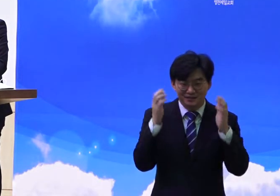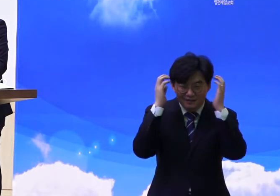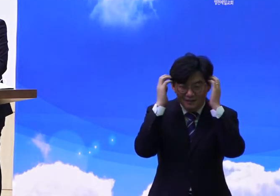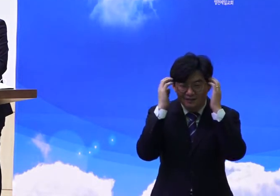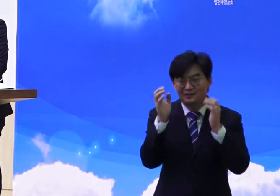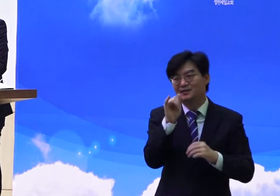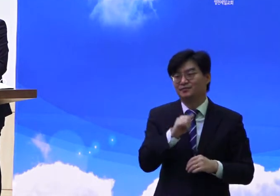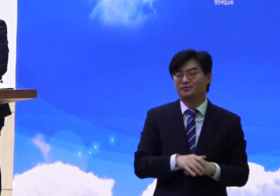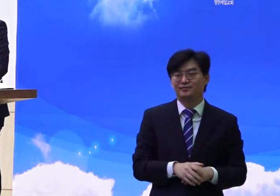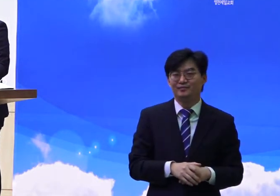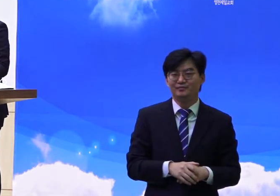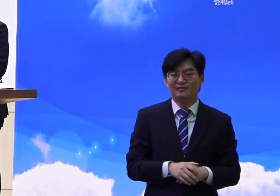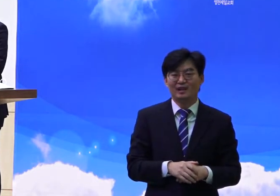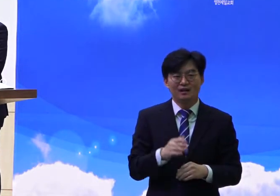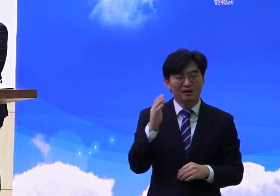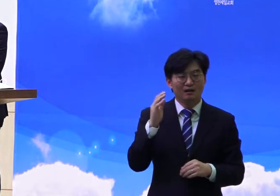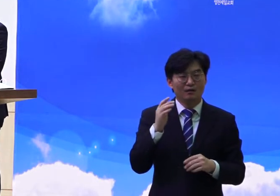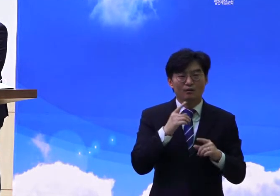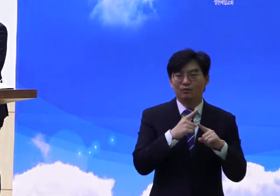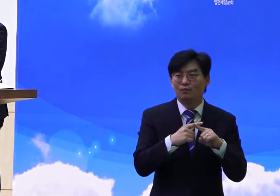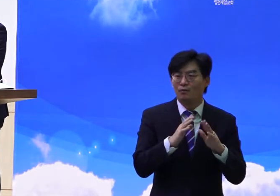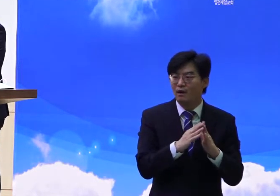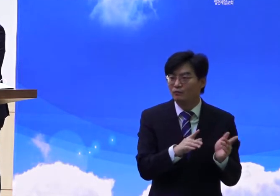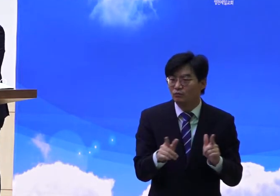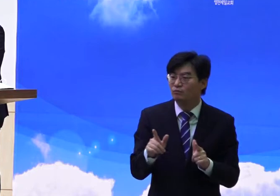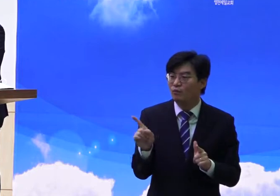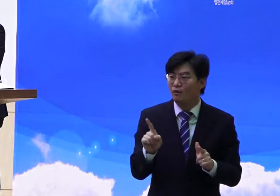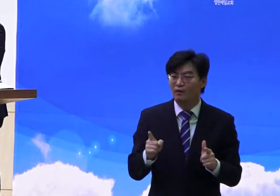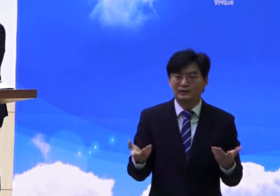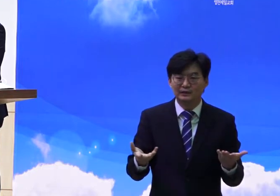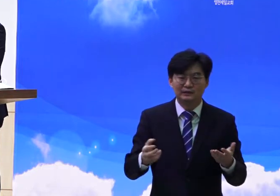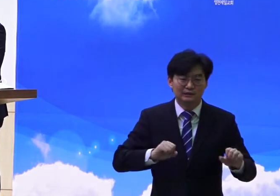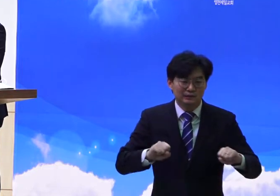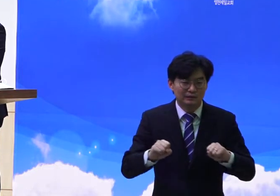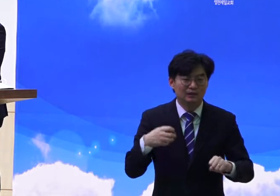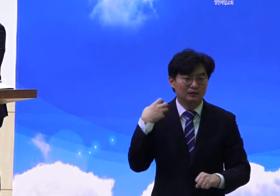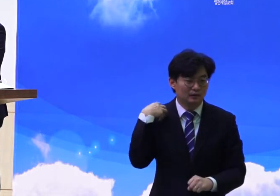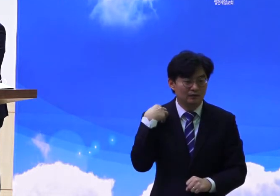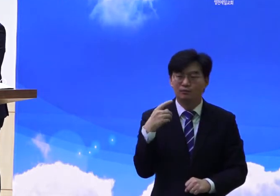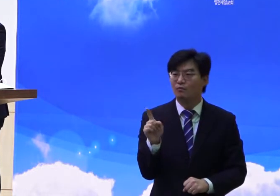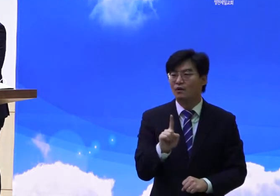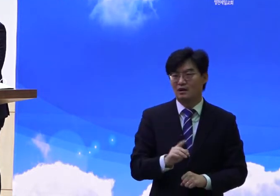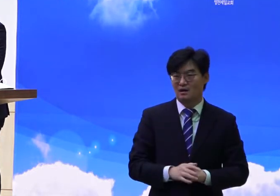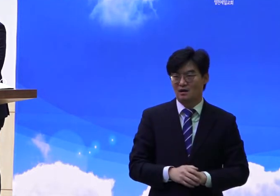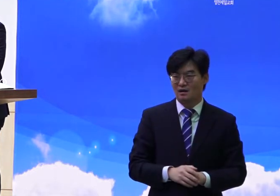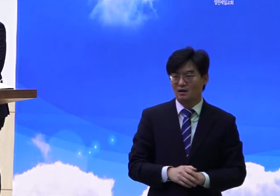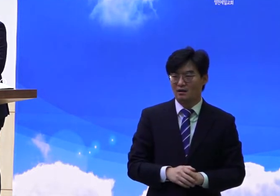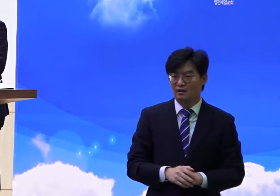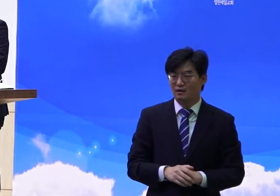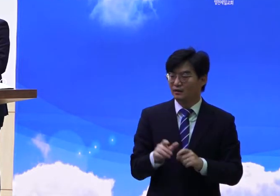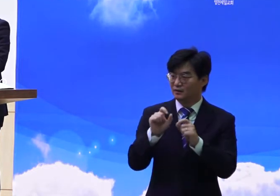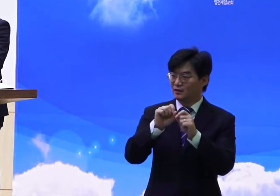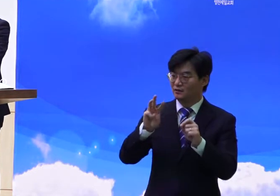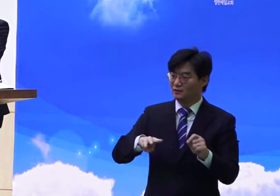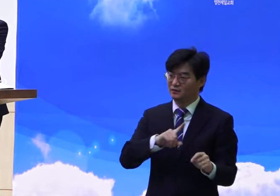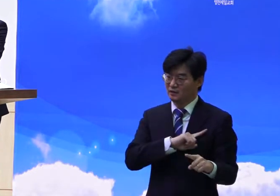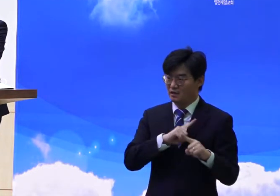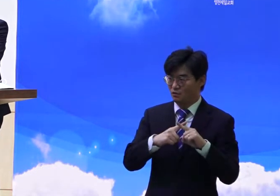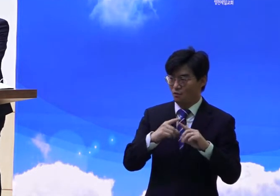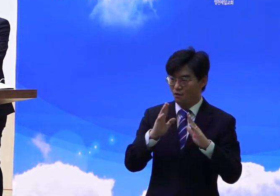이런 참담한 현실 속에서 한국교회가 무엇을 해야 하는지, 또 한국교회 중에 한 교회인 우리